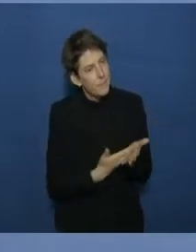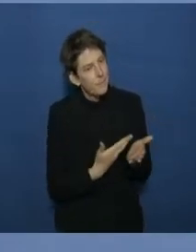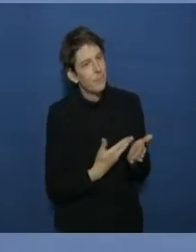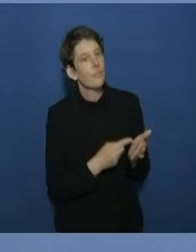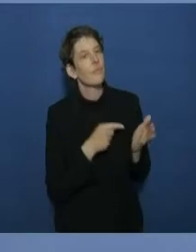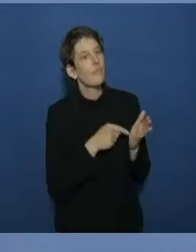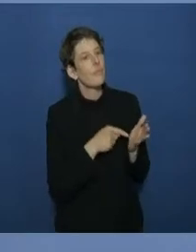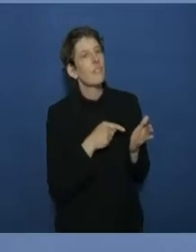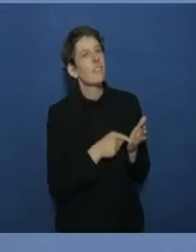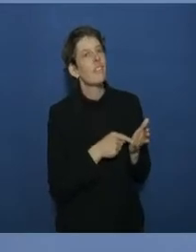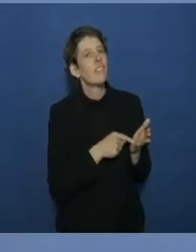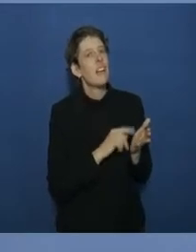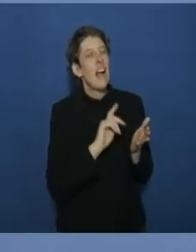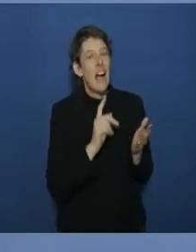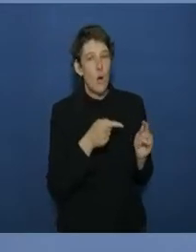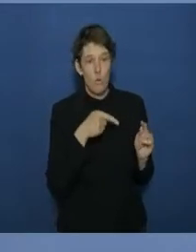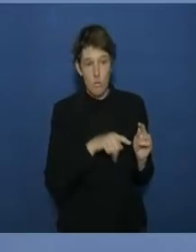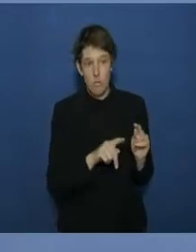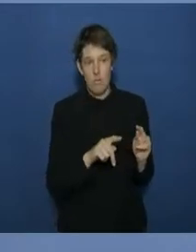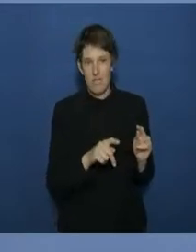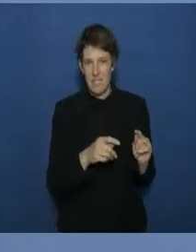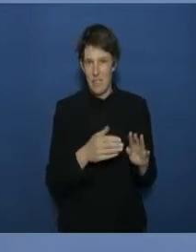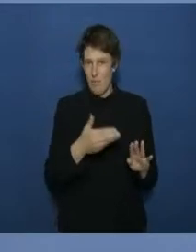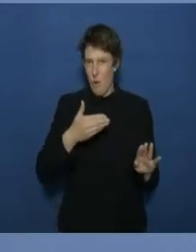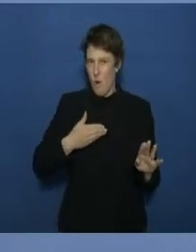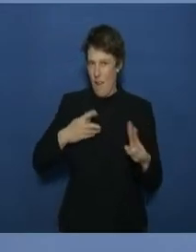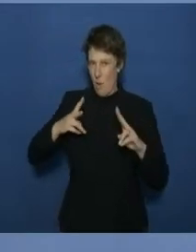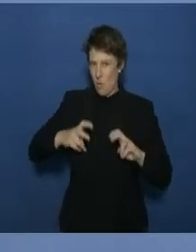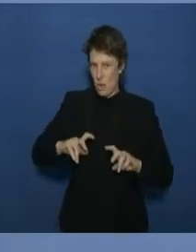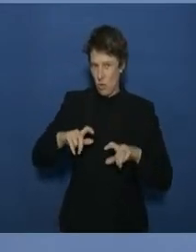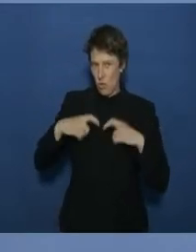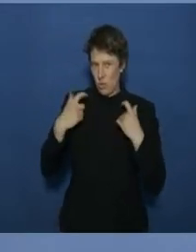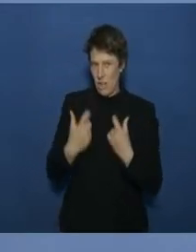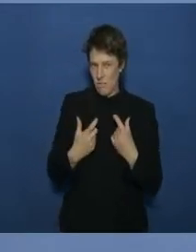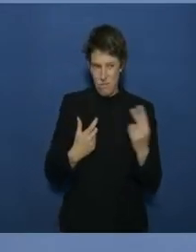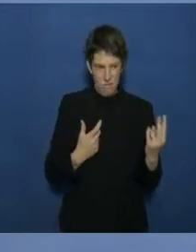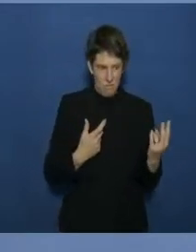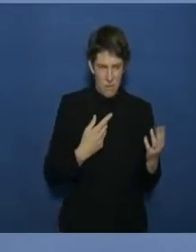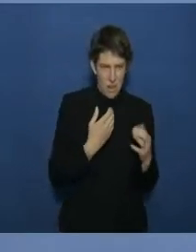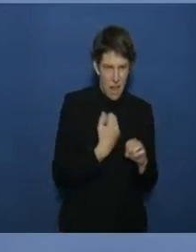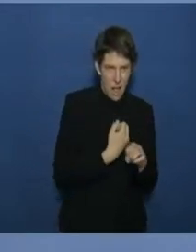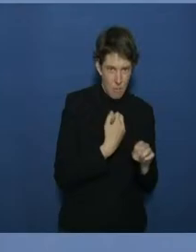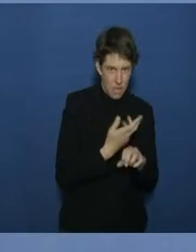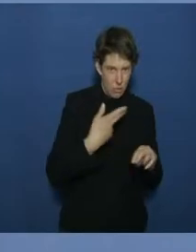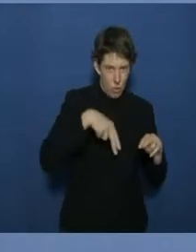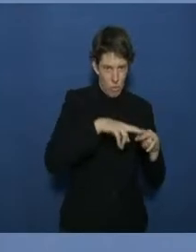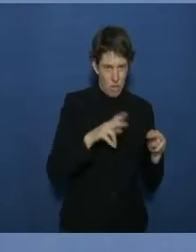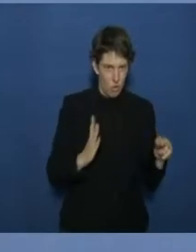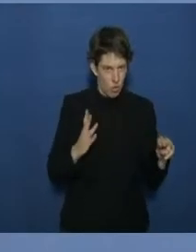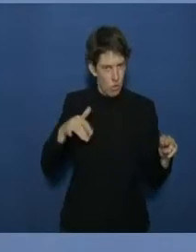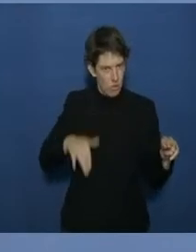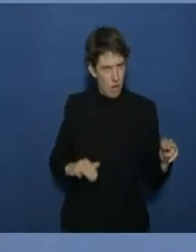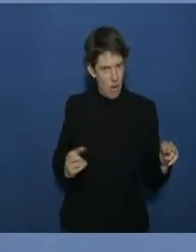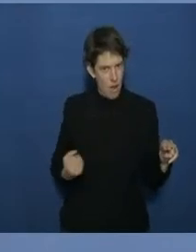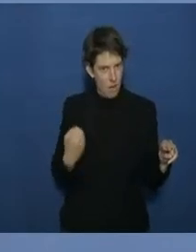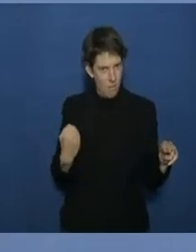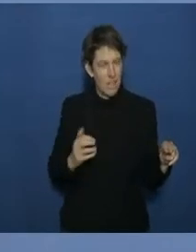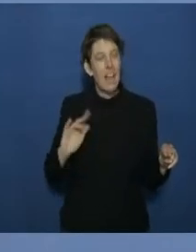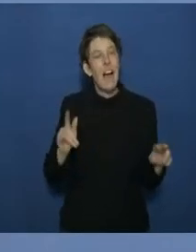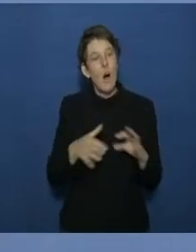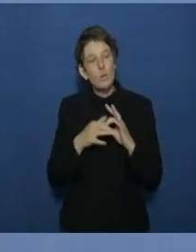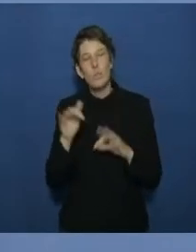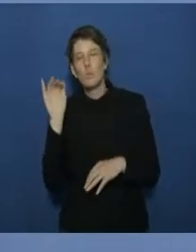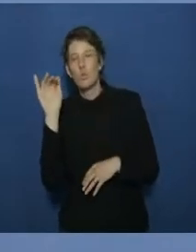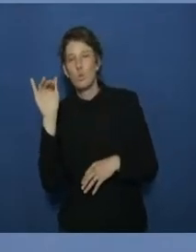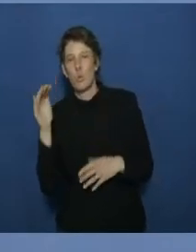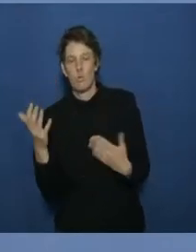dadurch die Arbeit vorangegangener Untersuchungskommissionen gedoppelt. und auch die, mit Blick auf die Zukunft